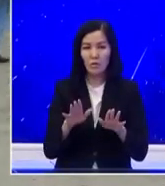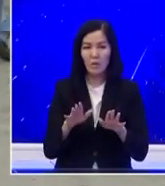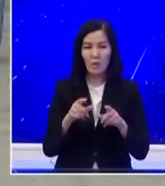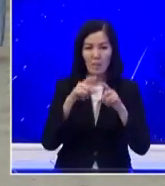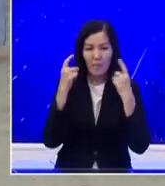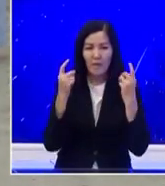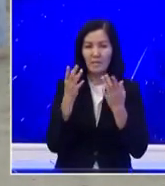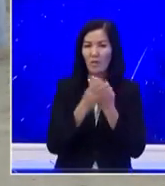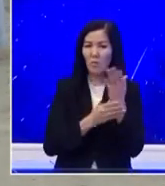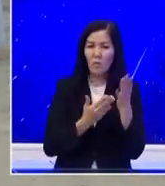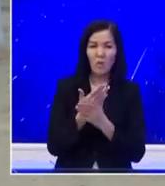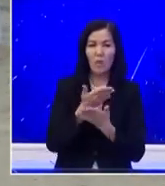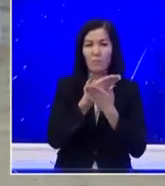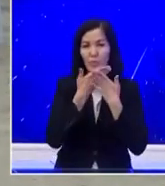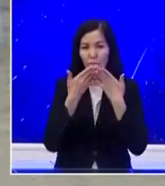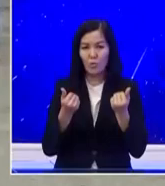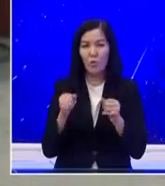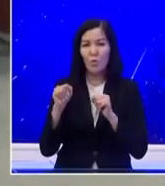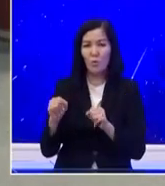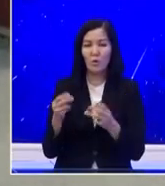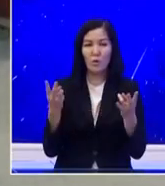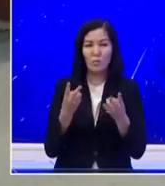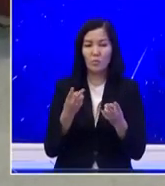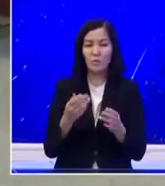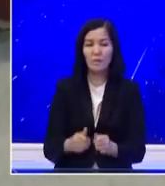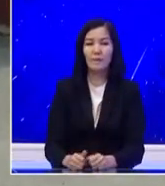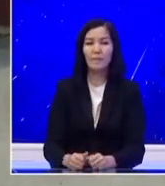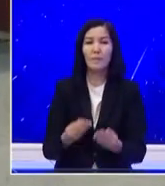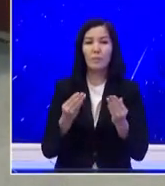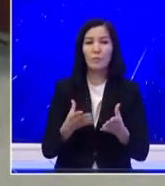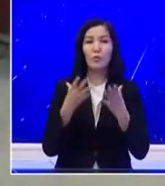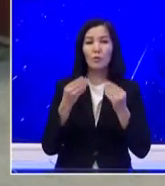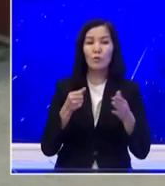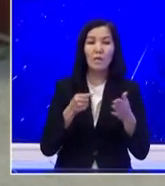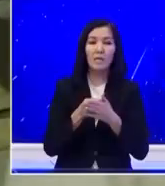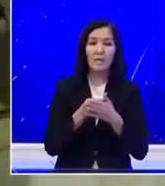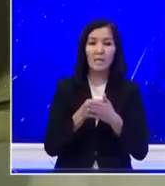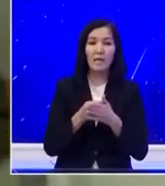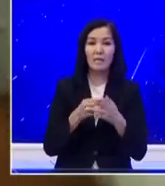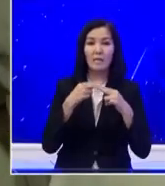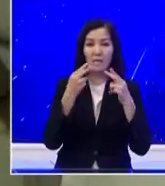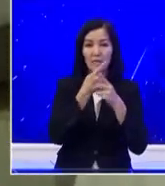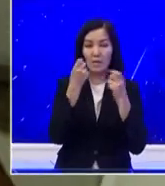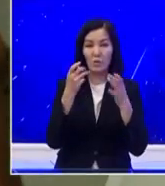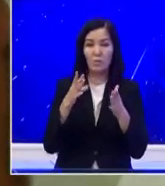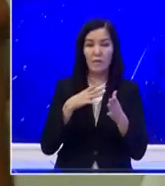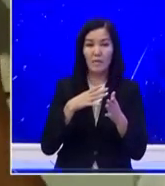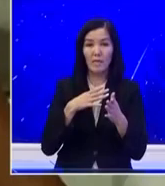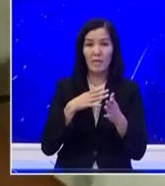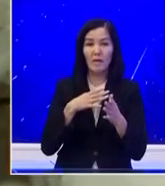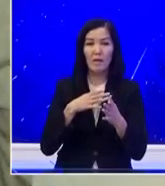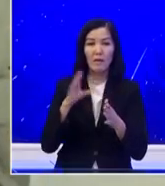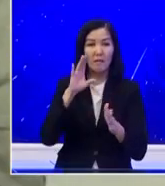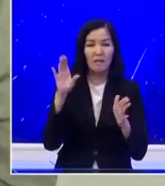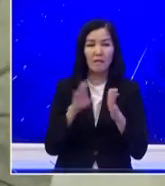Маска кимейді, қолдарында перчаткалары жоқ. Айта кетейік, бұған дейін жеке кәсіпкерлерге ескерту берілген, алайда ескертпелерге мүлде